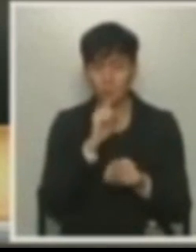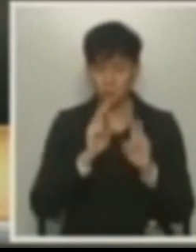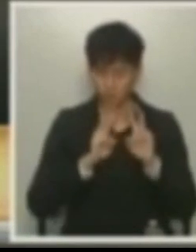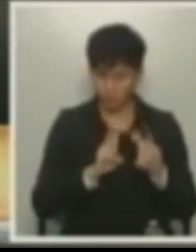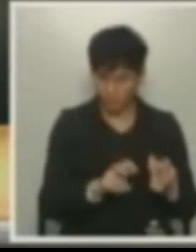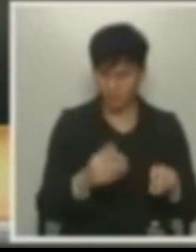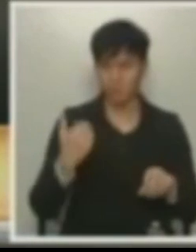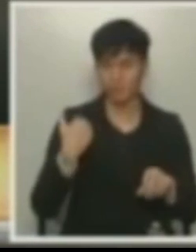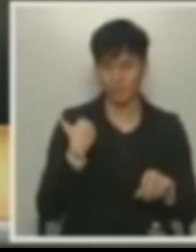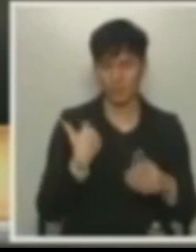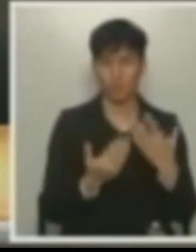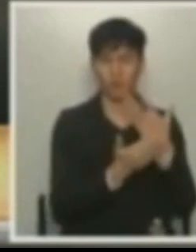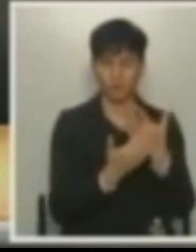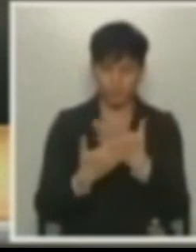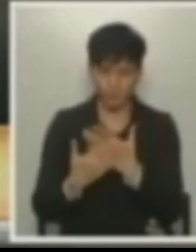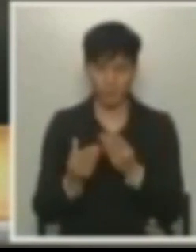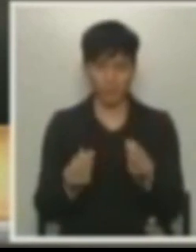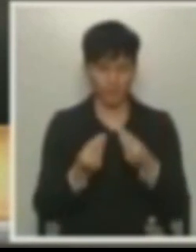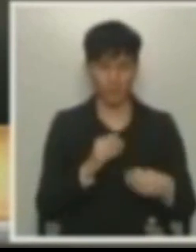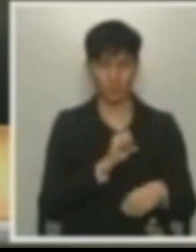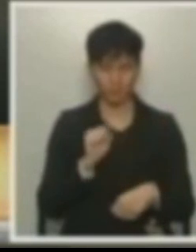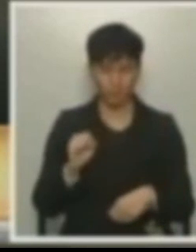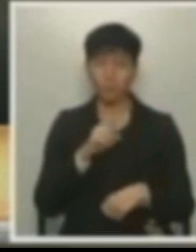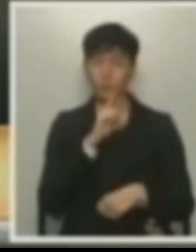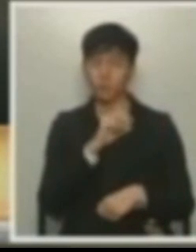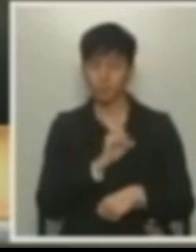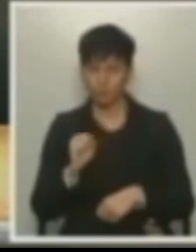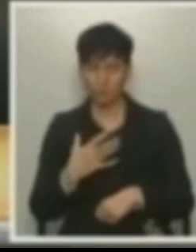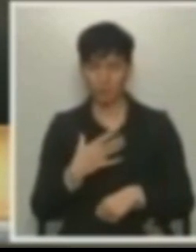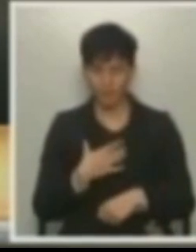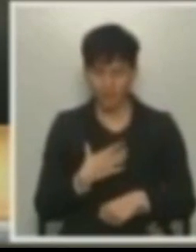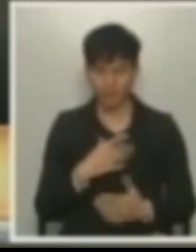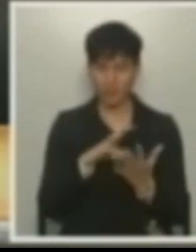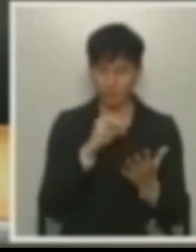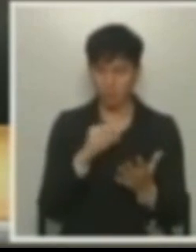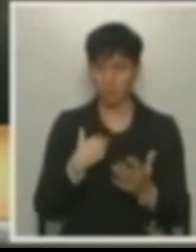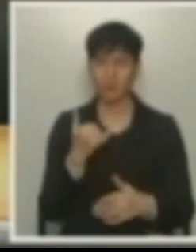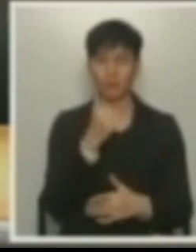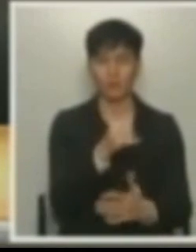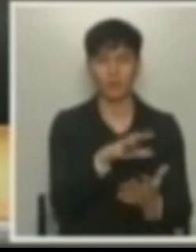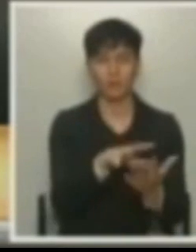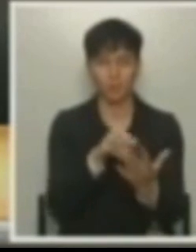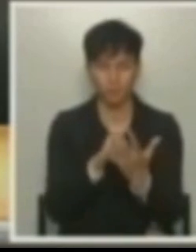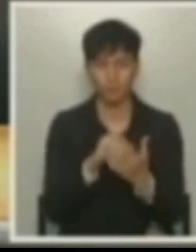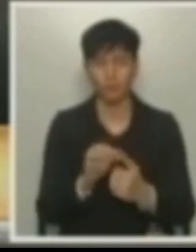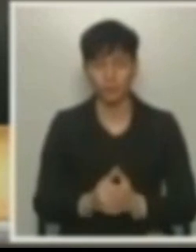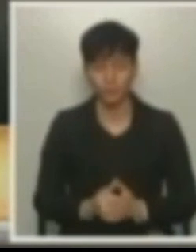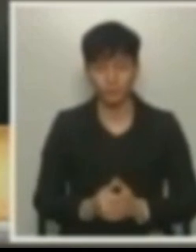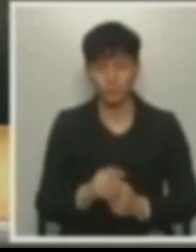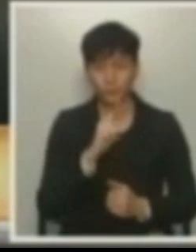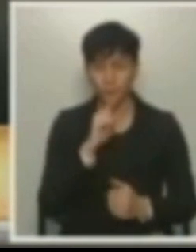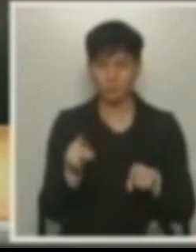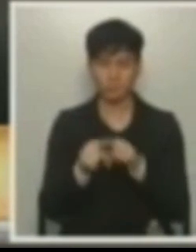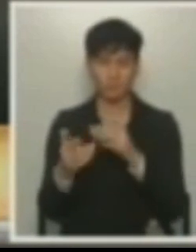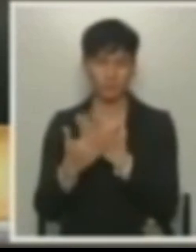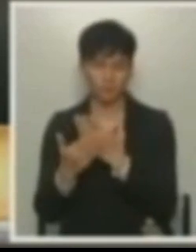ก็แจ้งไปที่นี่แล้วไปขอจำนงขอแสดงความจำนงขอรับนะครับ นะฮะแล้วเพราะว่าถ้ายังไม่ได้แจ้งมาผมก็ตั้